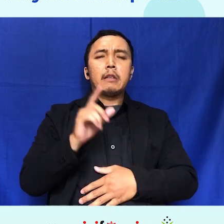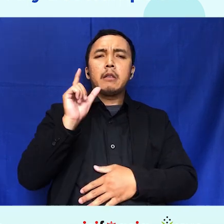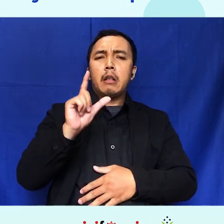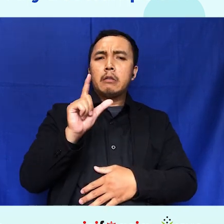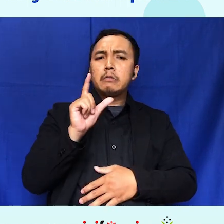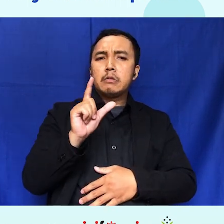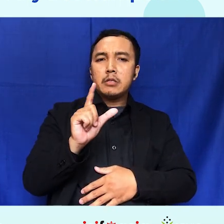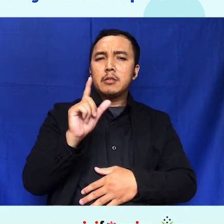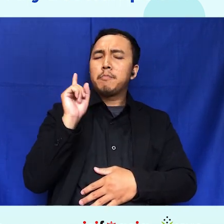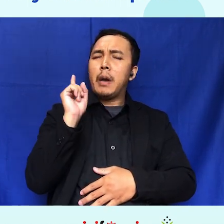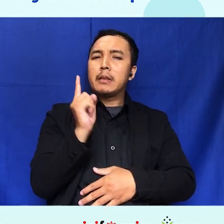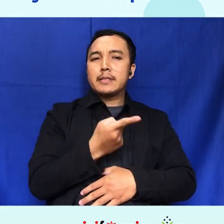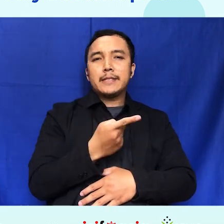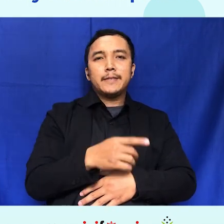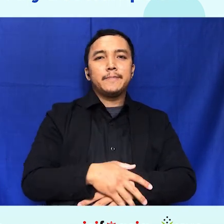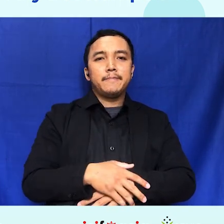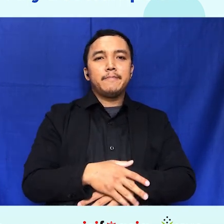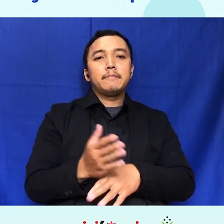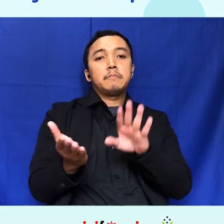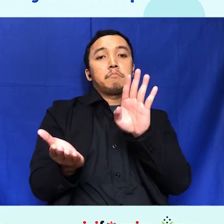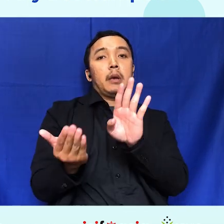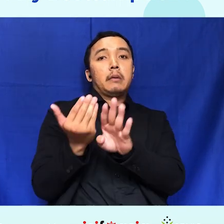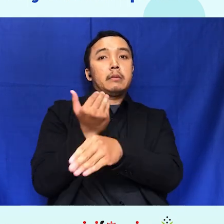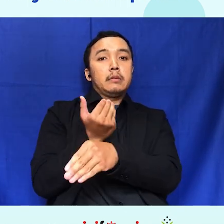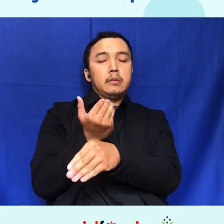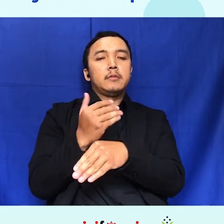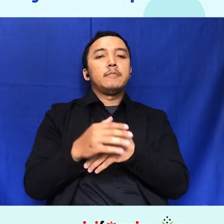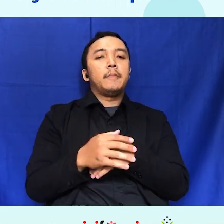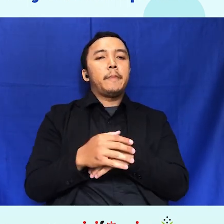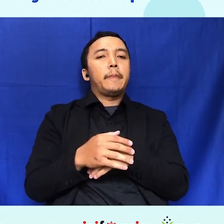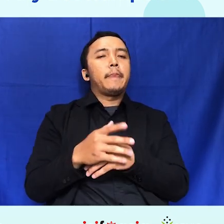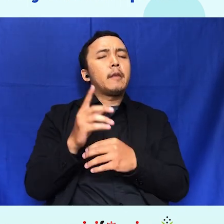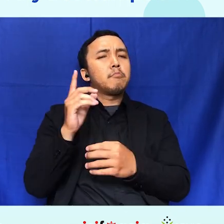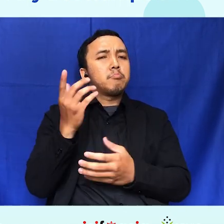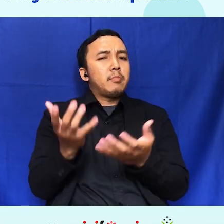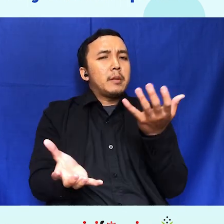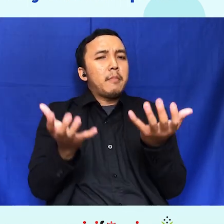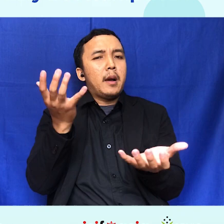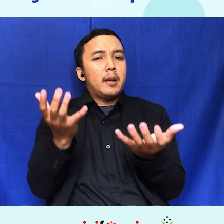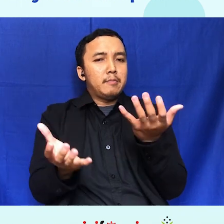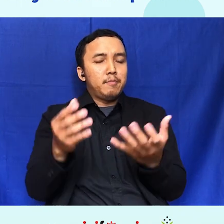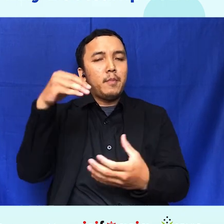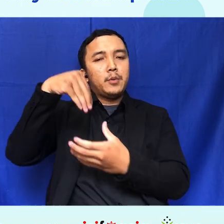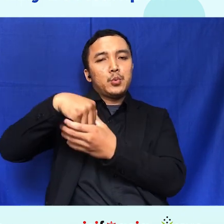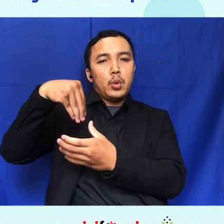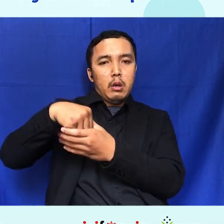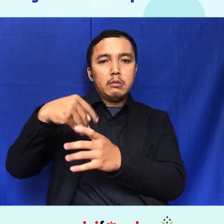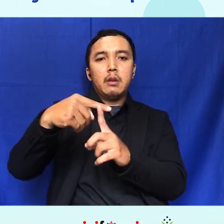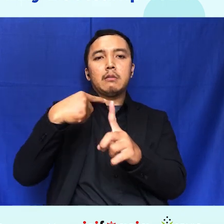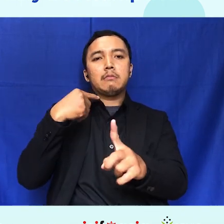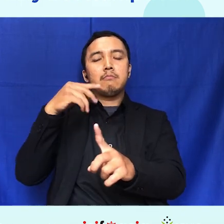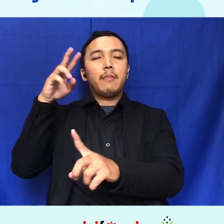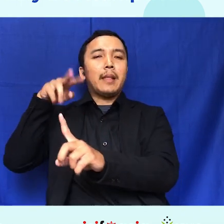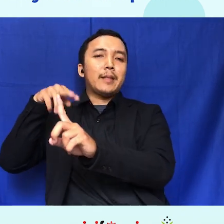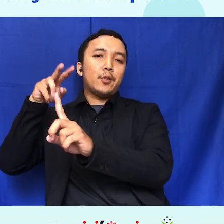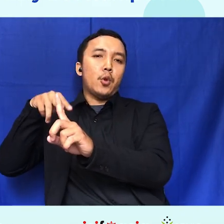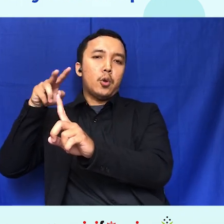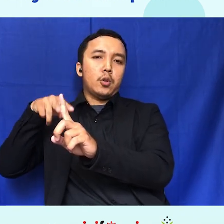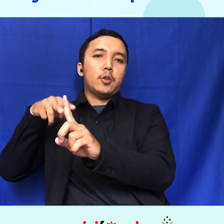Iterasi? Pasti. Kami kembali melakukan perbaikan dengan mempertimbangkan masukan dari mentor.